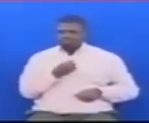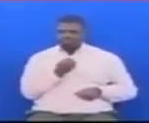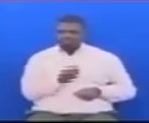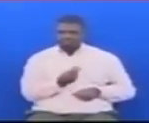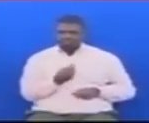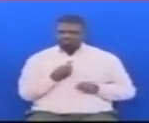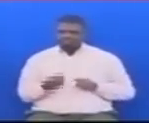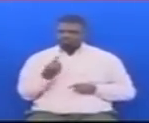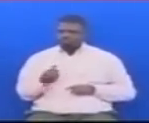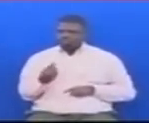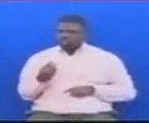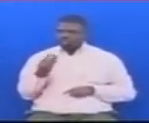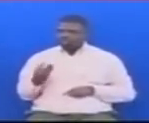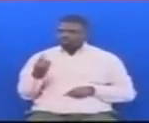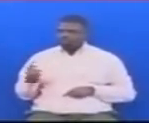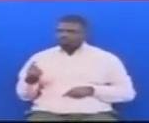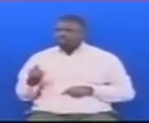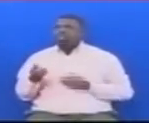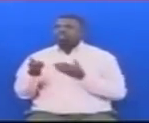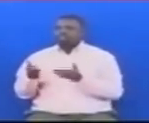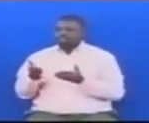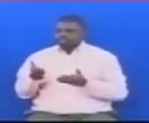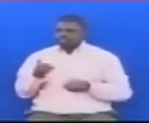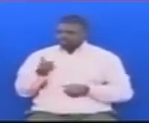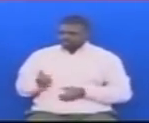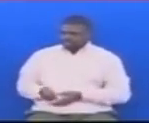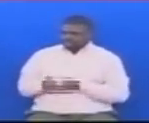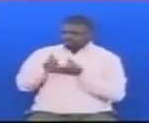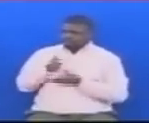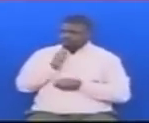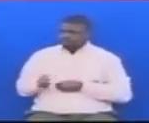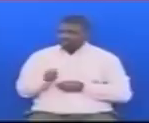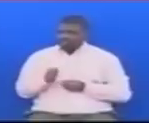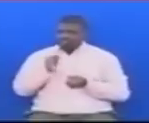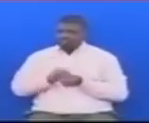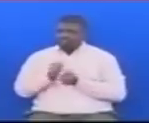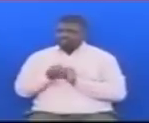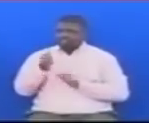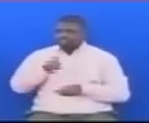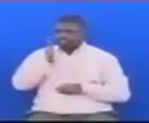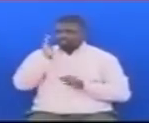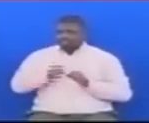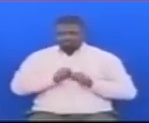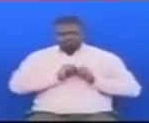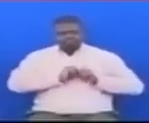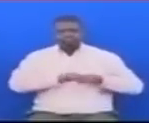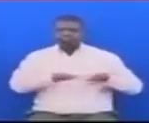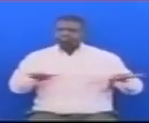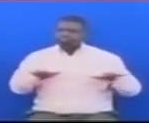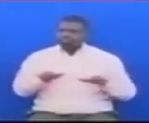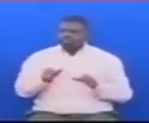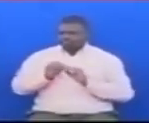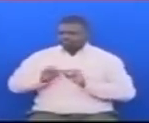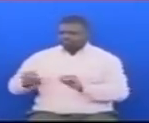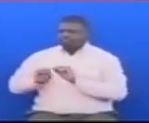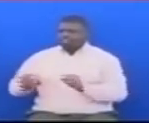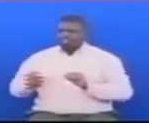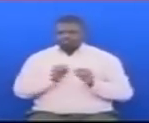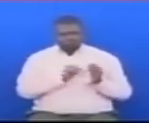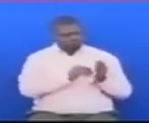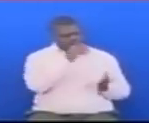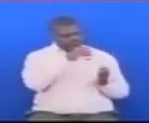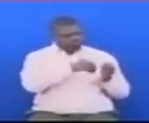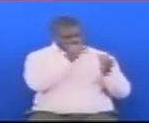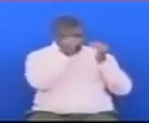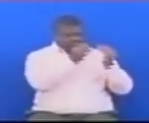Mheshimiwa Naibu Spika, aidha serikali imesambaza vifaa vya kufundishia na kujifunzia, vikiwemo vifaa vya maabara na kemikali na vifaa vya kielimu kwa